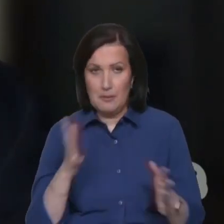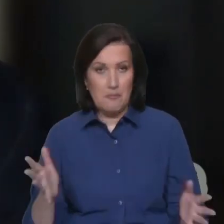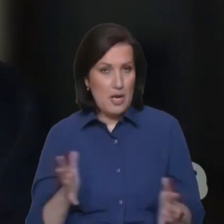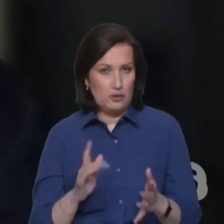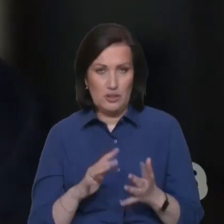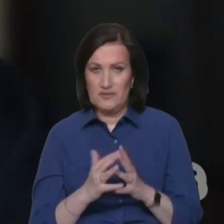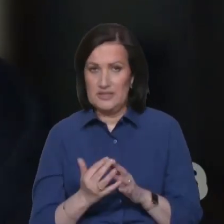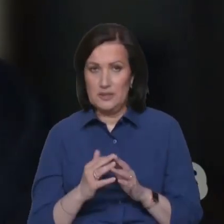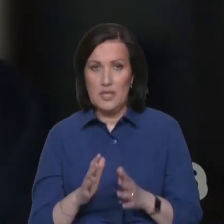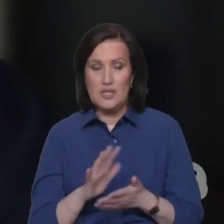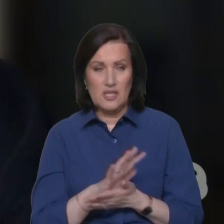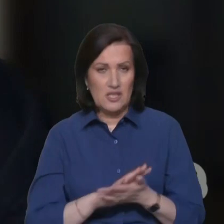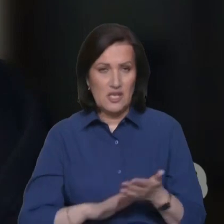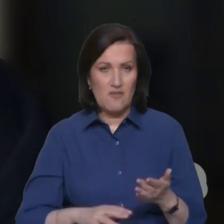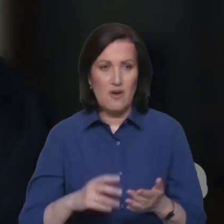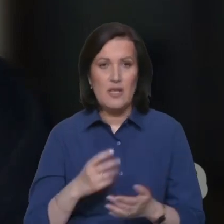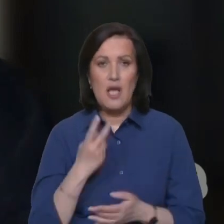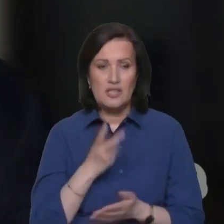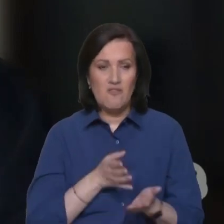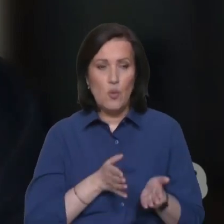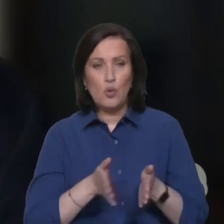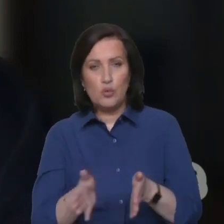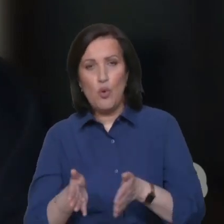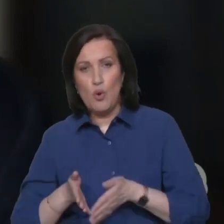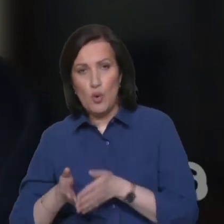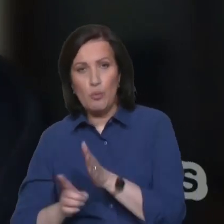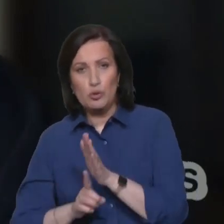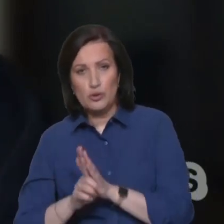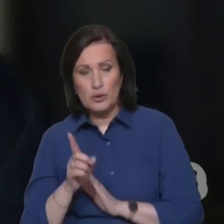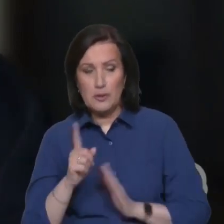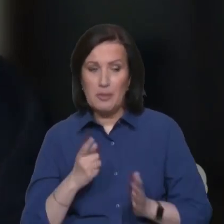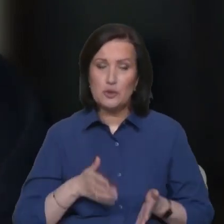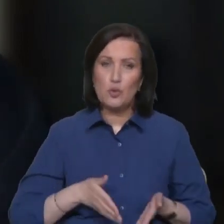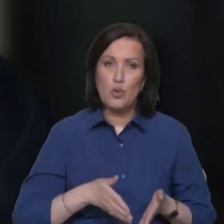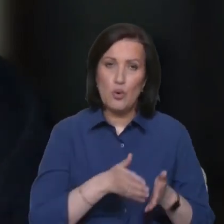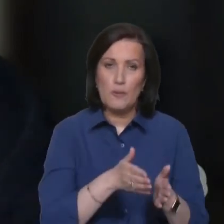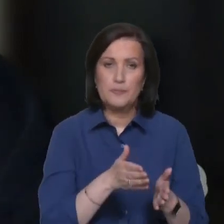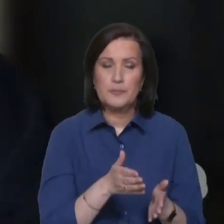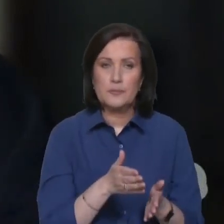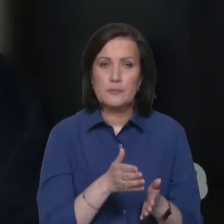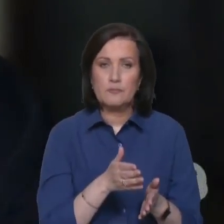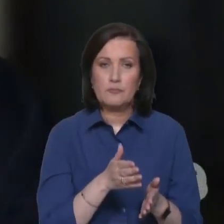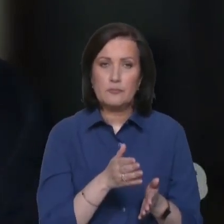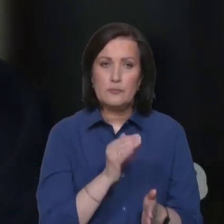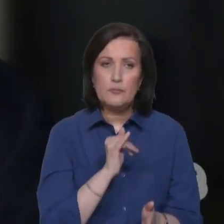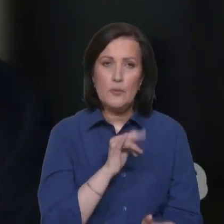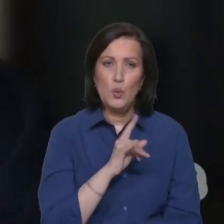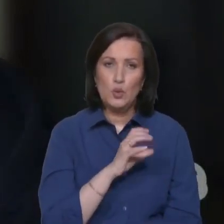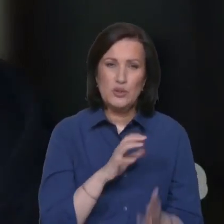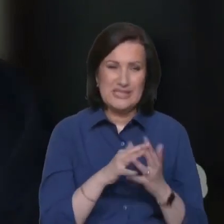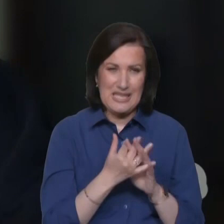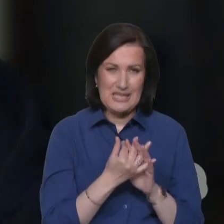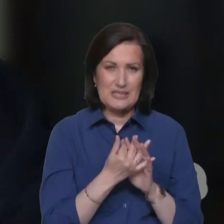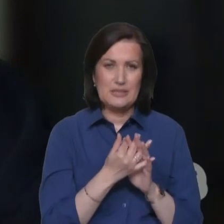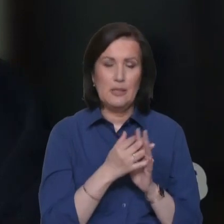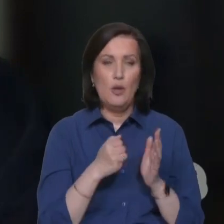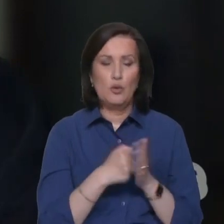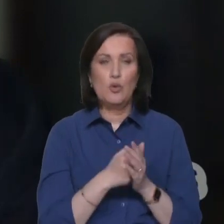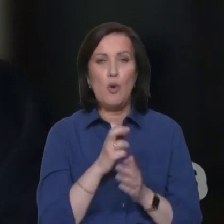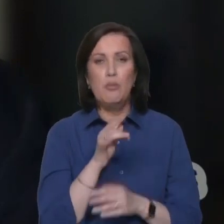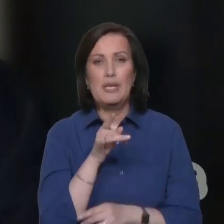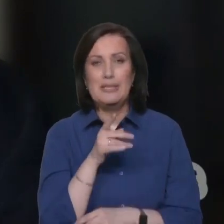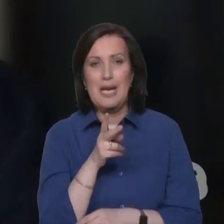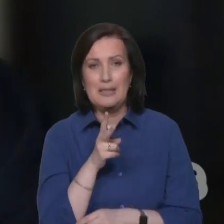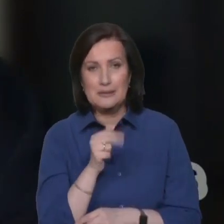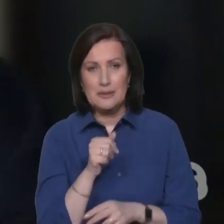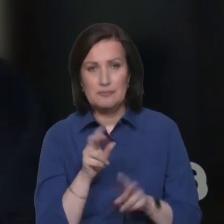сільській місцевості. Триває вона по 2 дорогах. Спочатку почалося. Це перша дорога з Урзуфа, ну, з селища Мамуша до